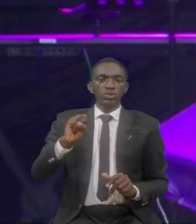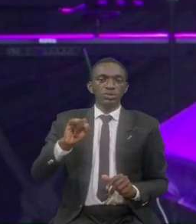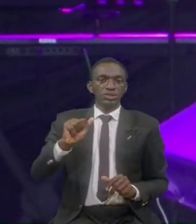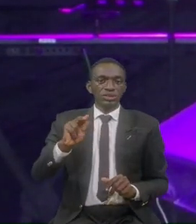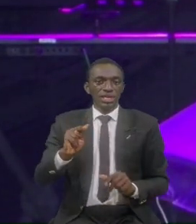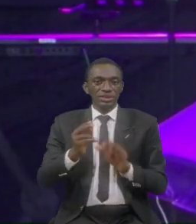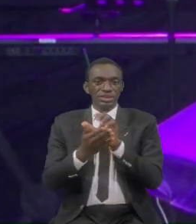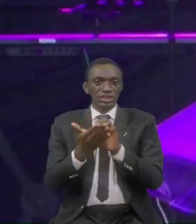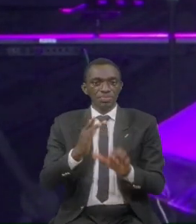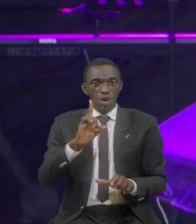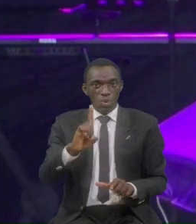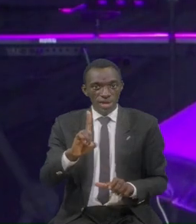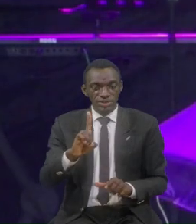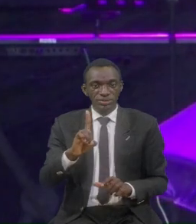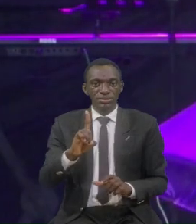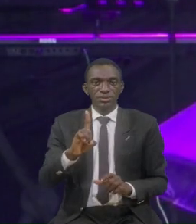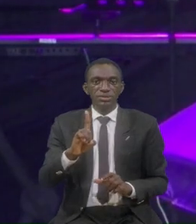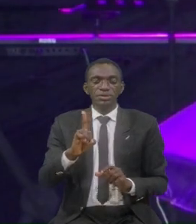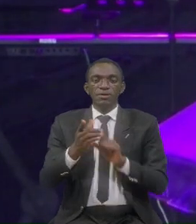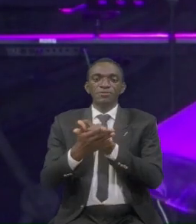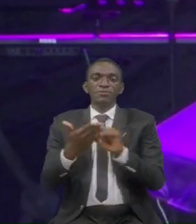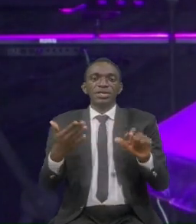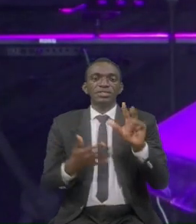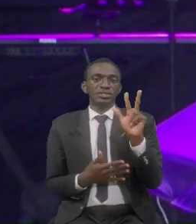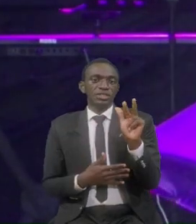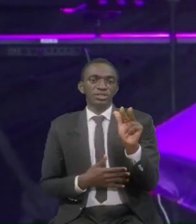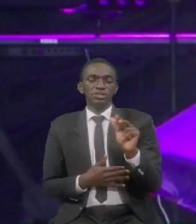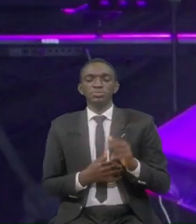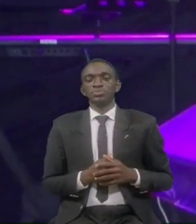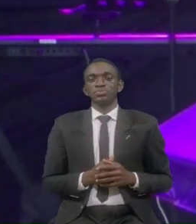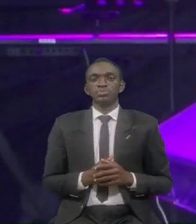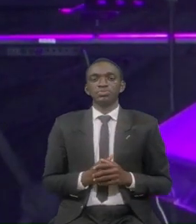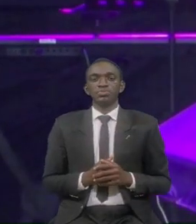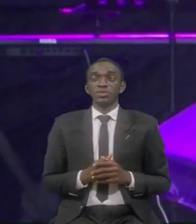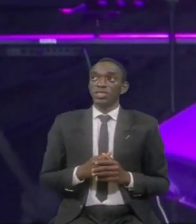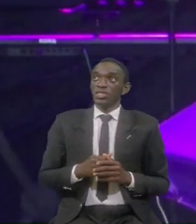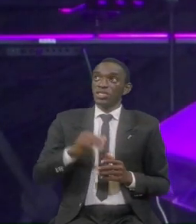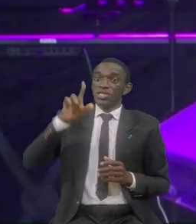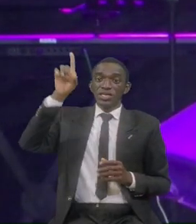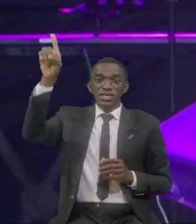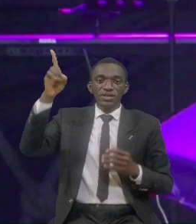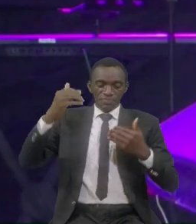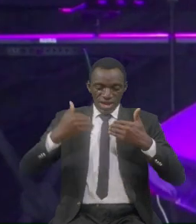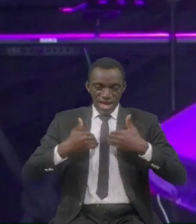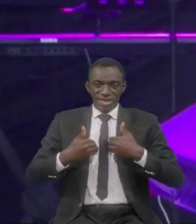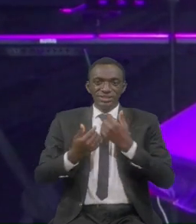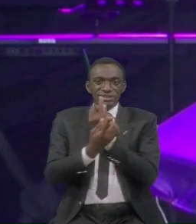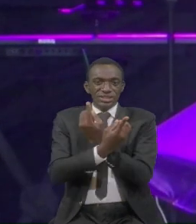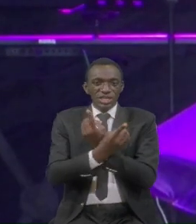1. Colossians 1. Verse 13. Versículo 13. Who has delivered us? Look at